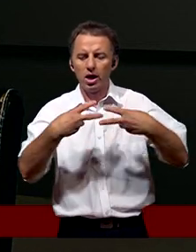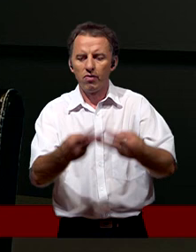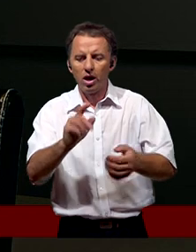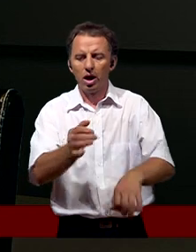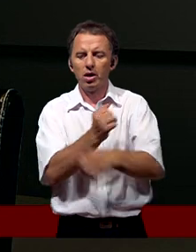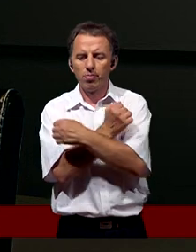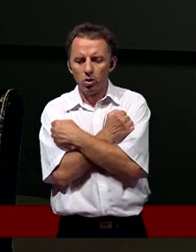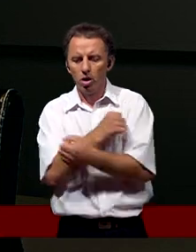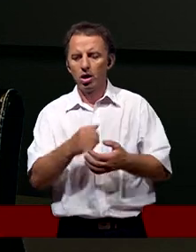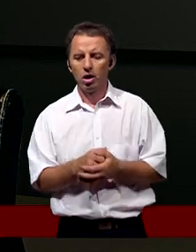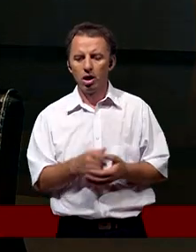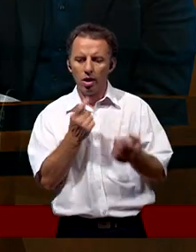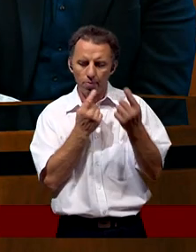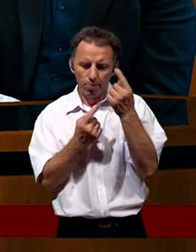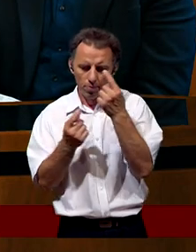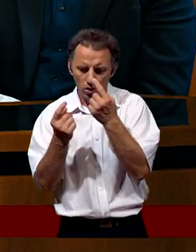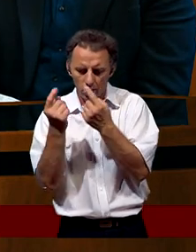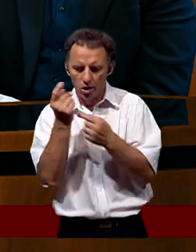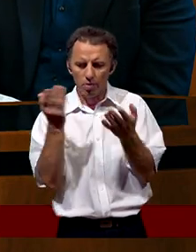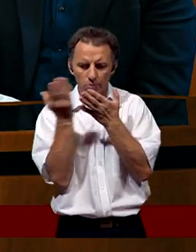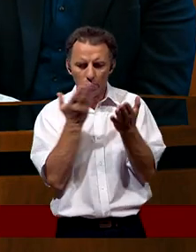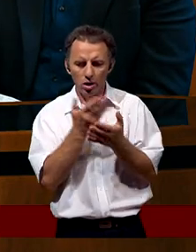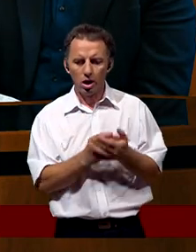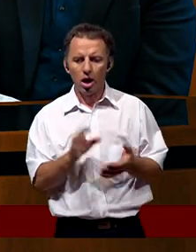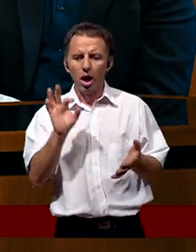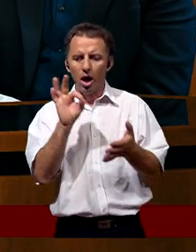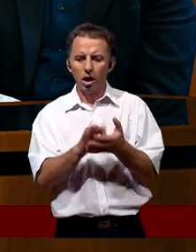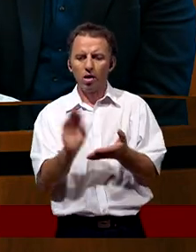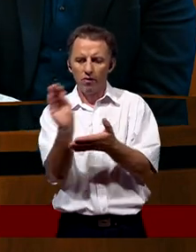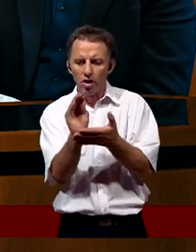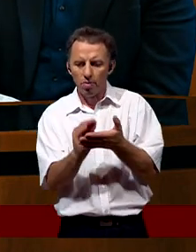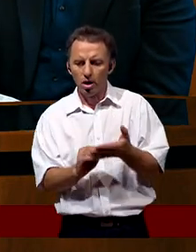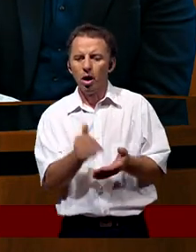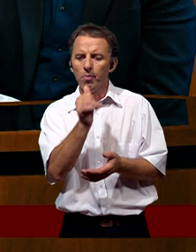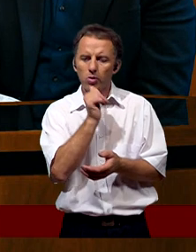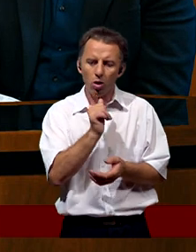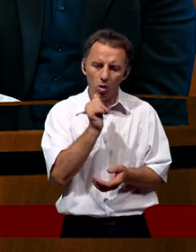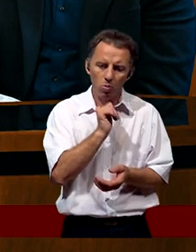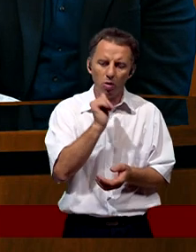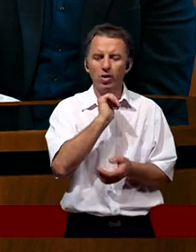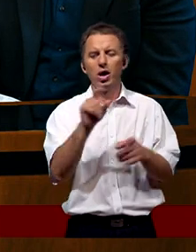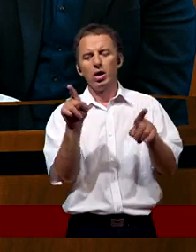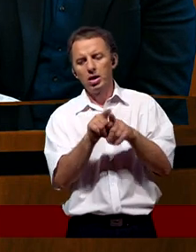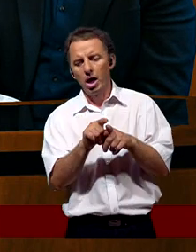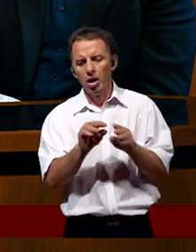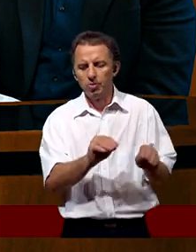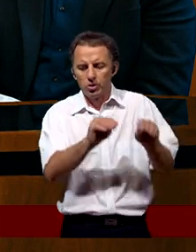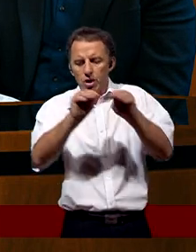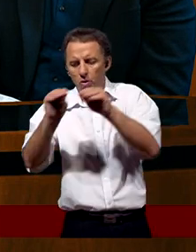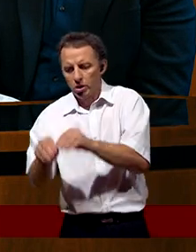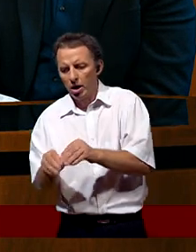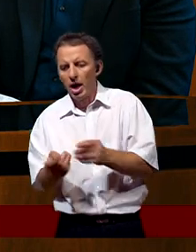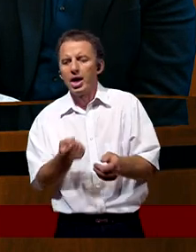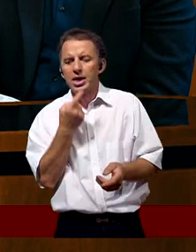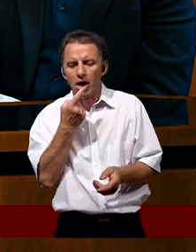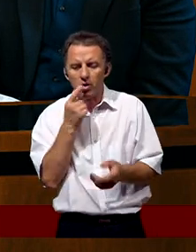ta miłość? To ja może przeczytam, bo akurat sobie wypisałam, bo próbowałam też tak przełożyć to trochę